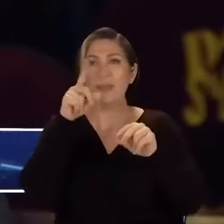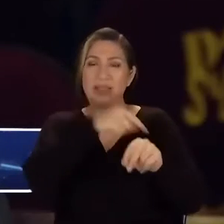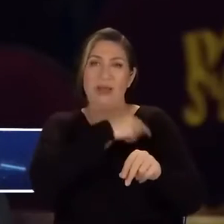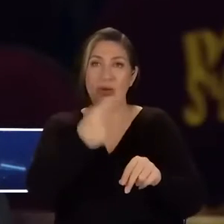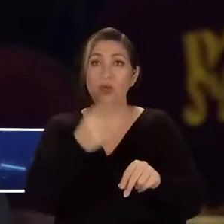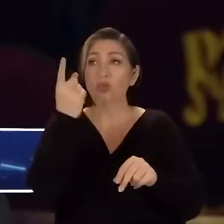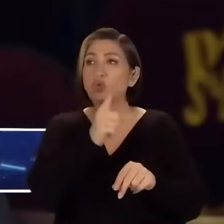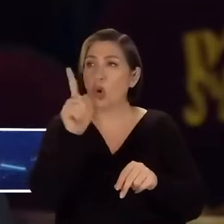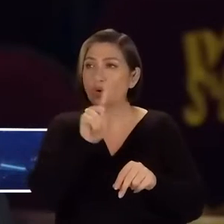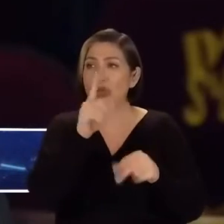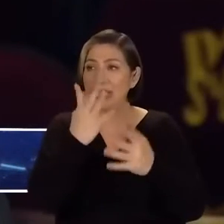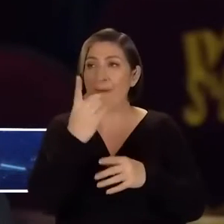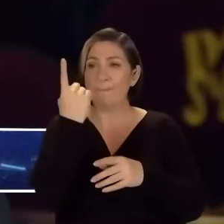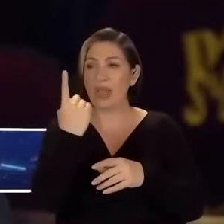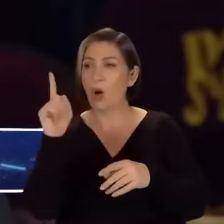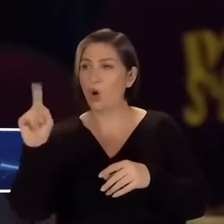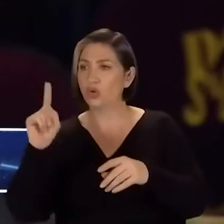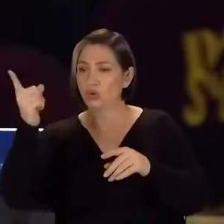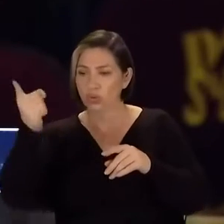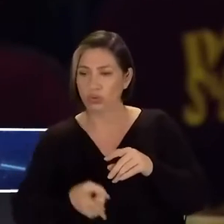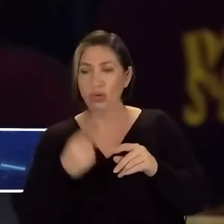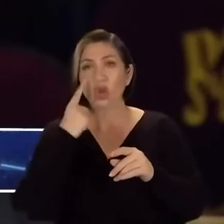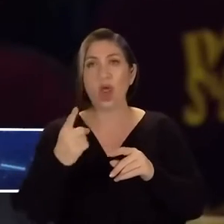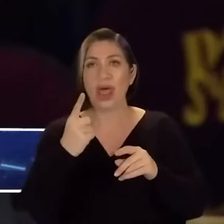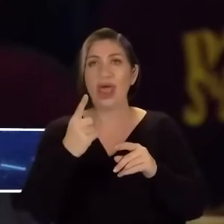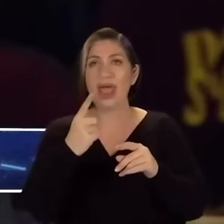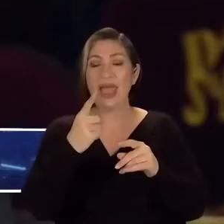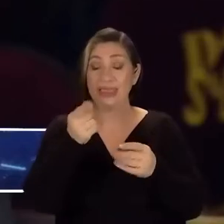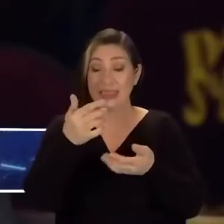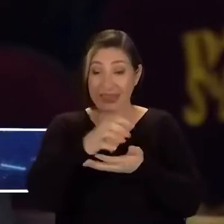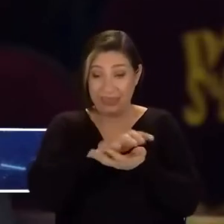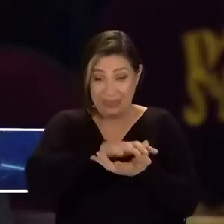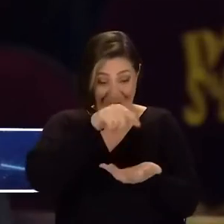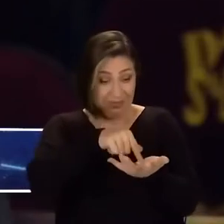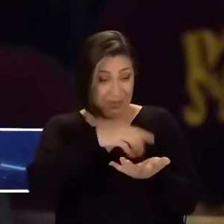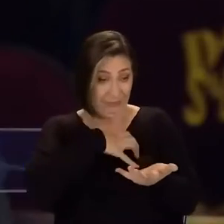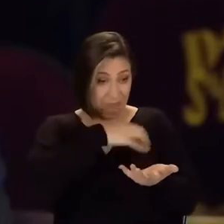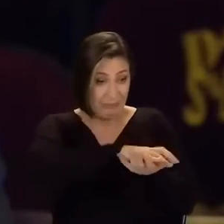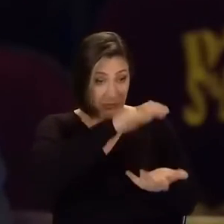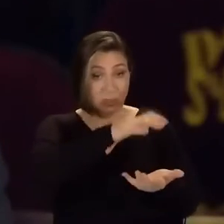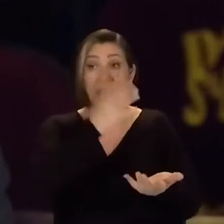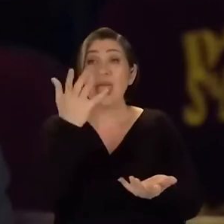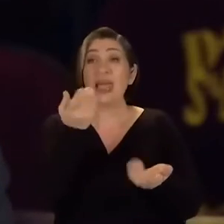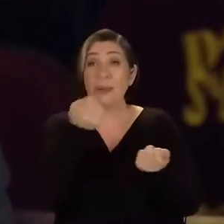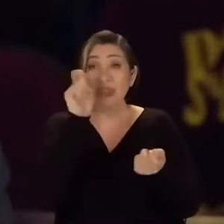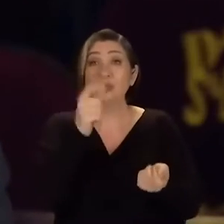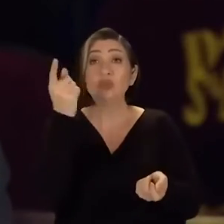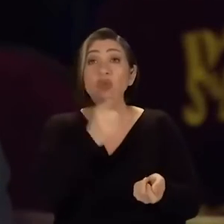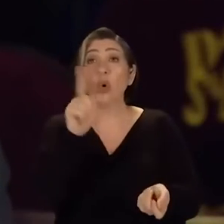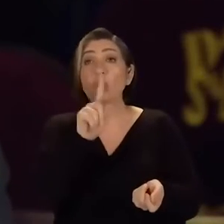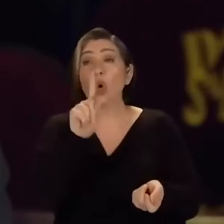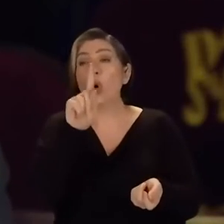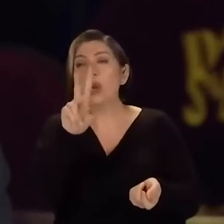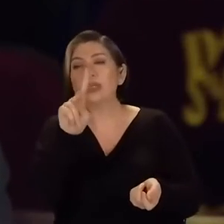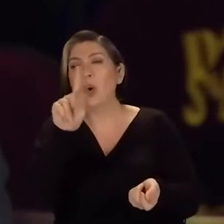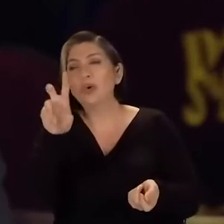eğer %10'sa aslında 1'e 10 kaldıraçla, yani sermayeniz yaptığınız işin en az %10'u olmalı, 12'si olmalı,